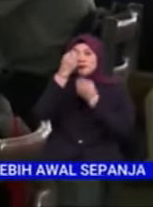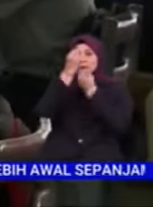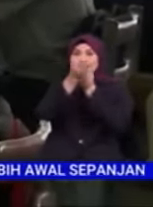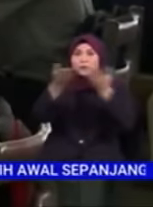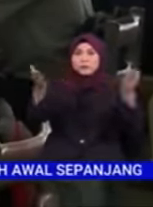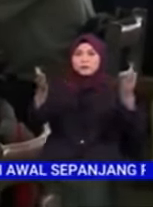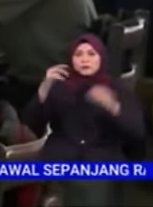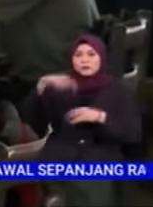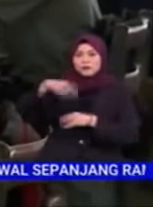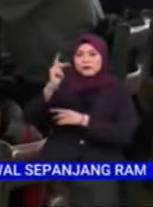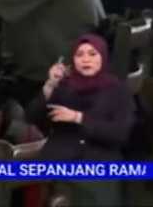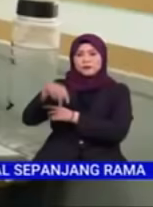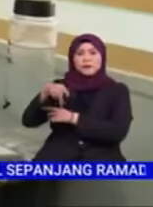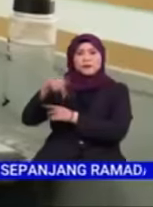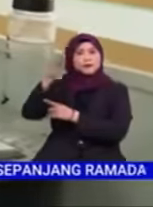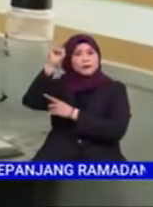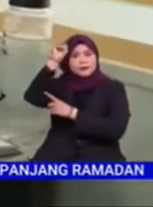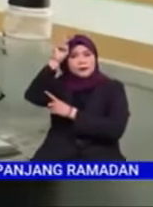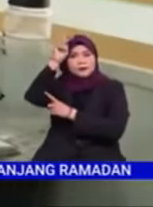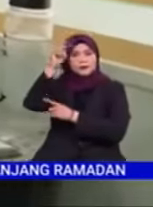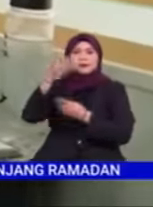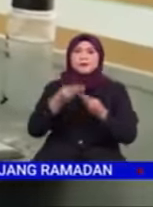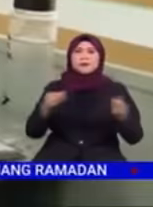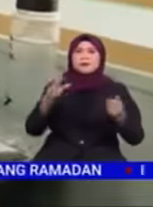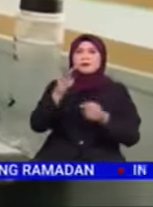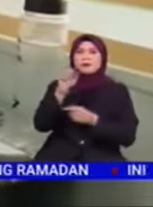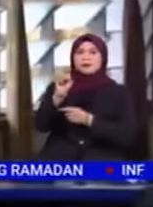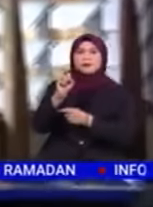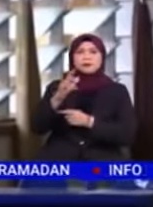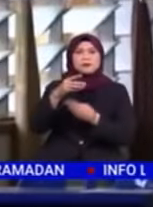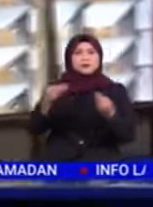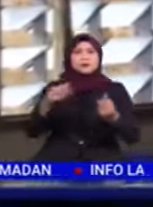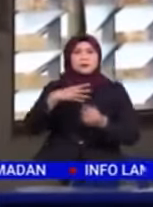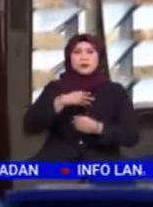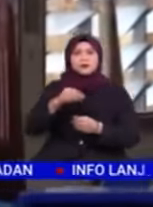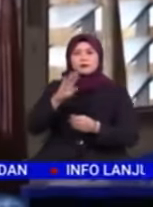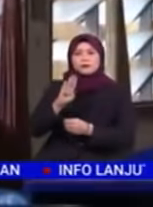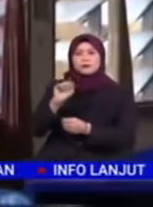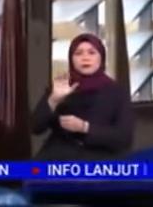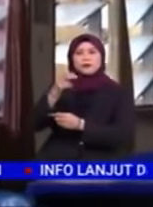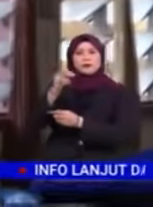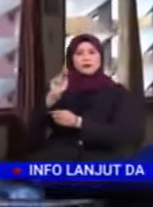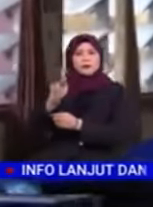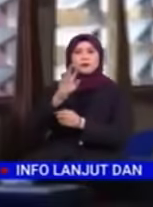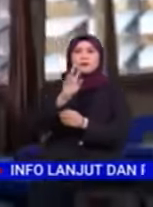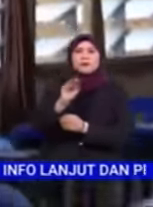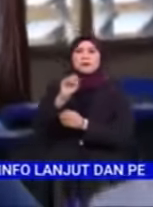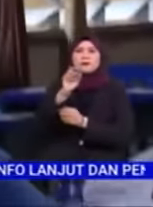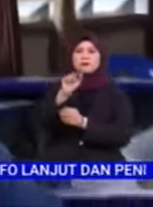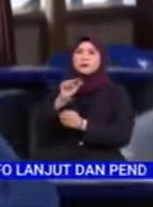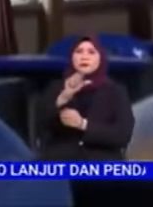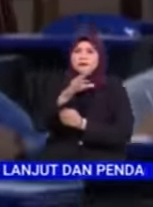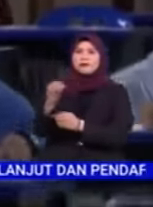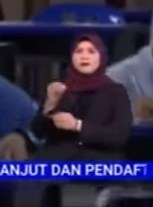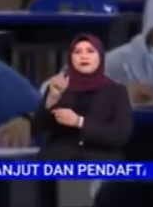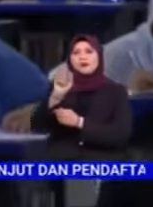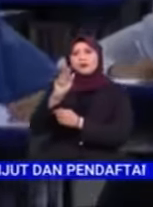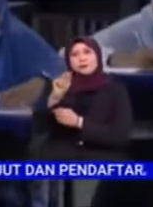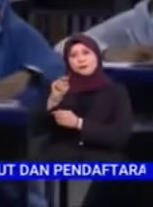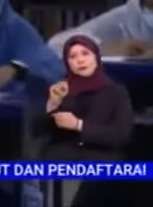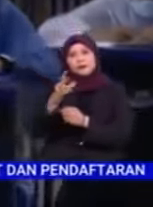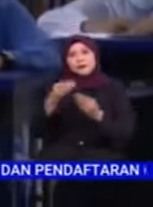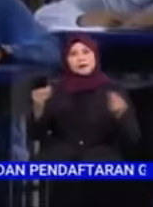pelaksanaan vikipedi Kotabaru facs putih 4-cup macam tumpat dan tanah merah